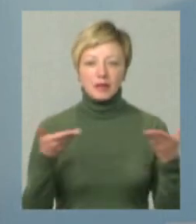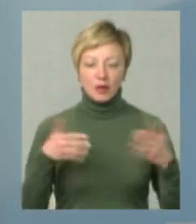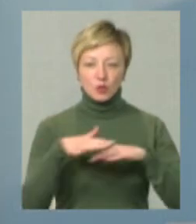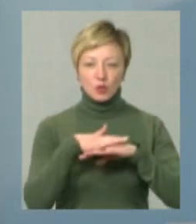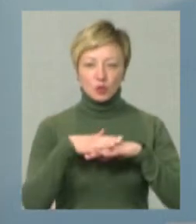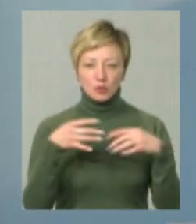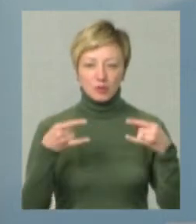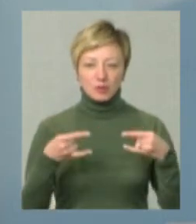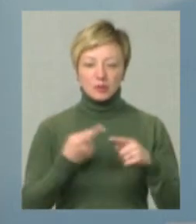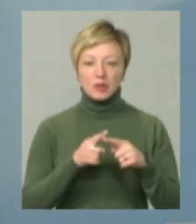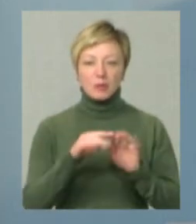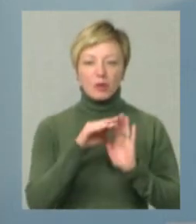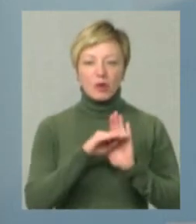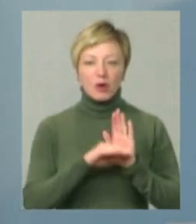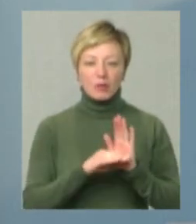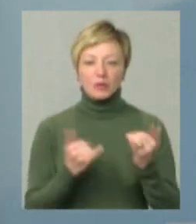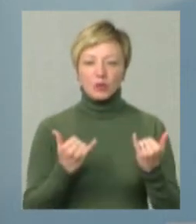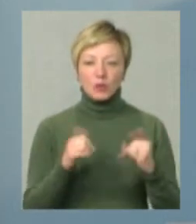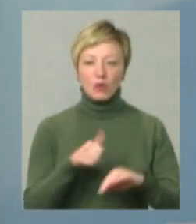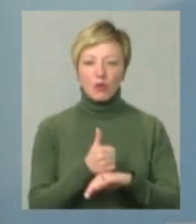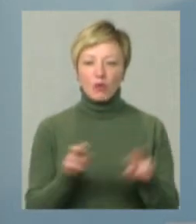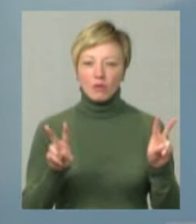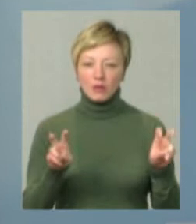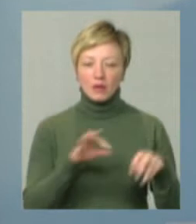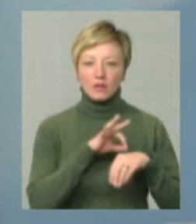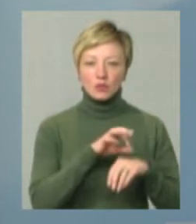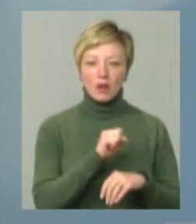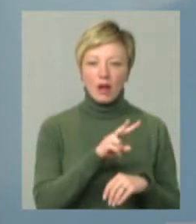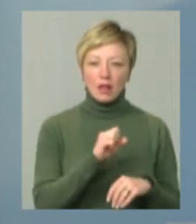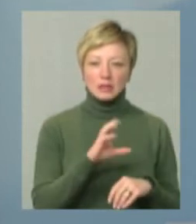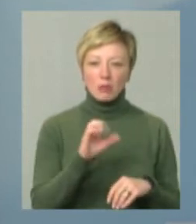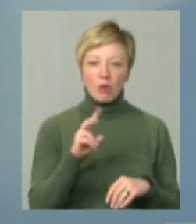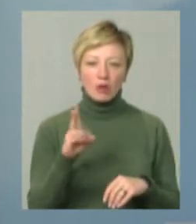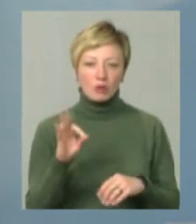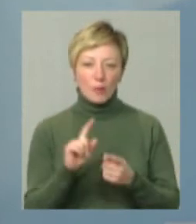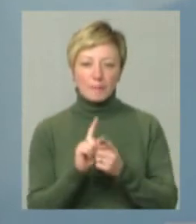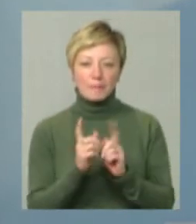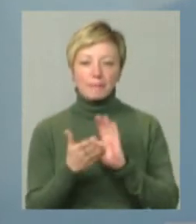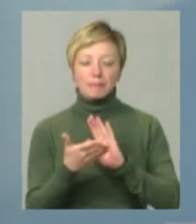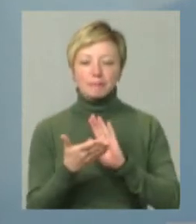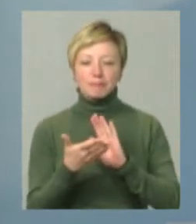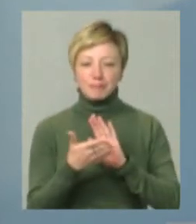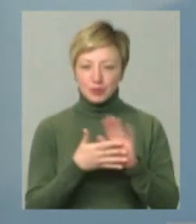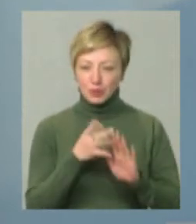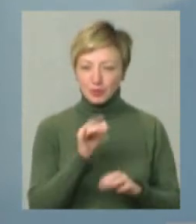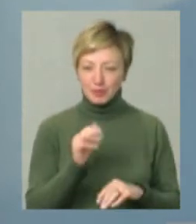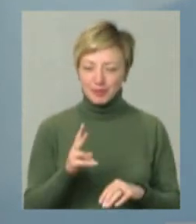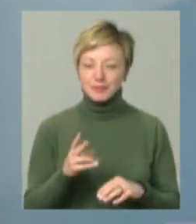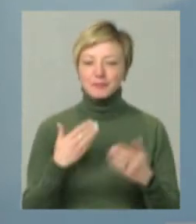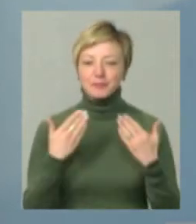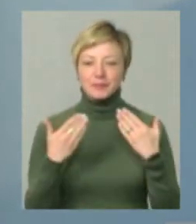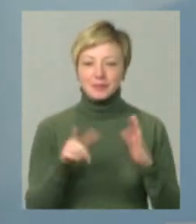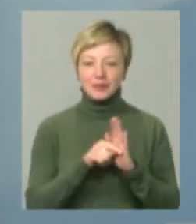Вітаю на Суспільному. Це програма «Сьогодні головне». Мене звати Алла Самойленко і поспілкуємося ми сьогодні